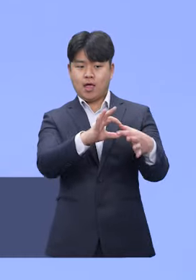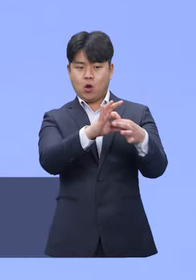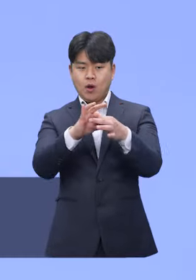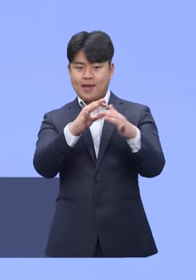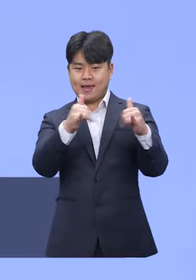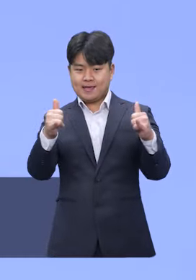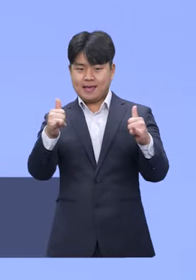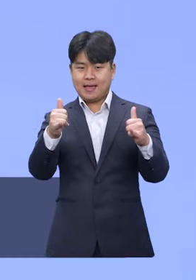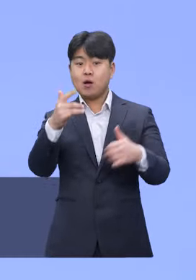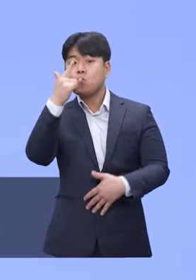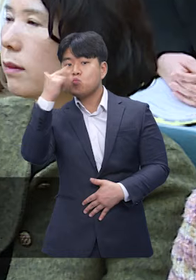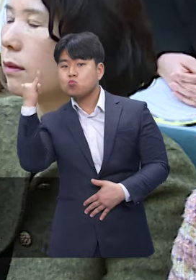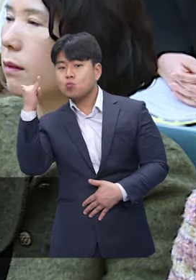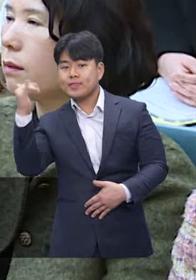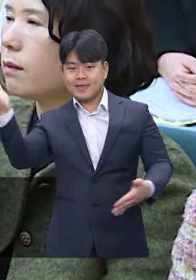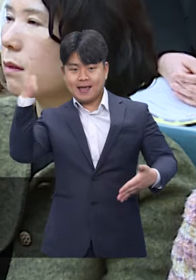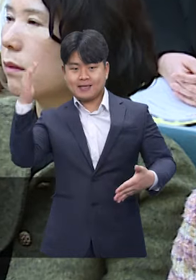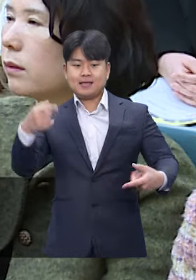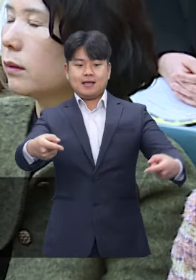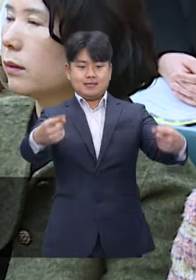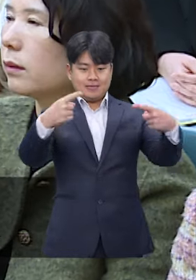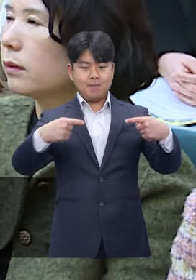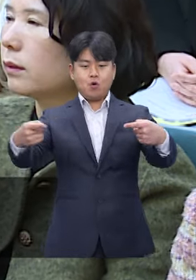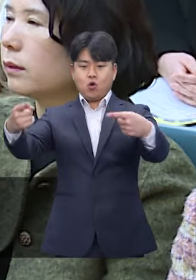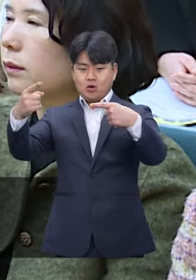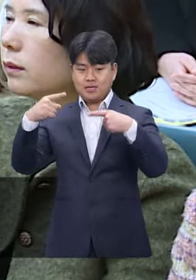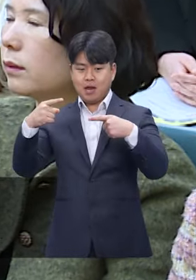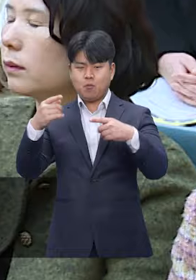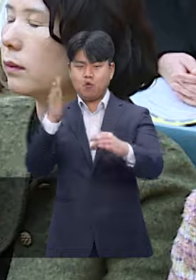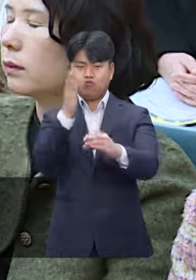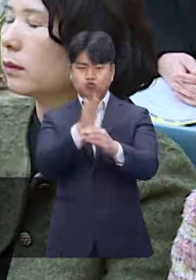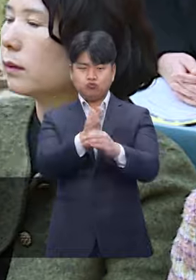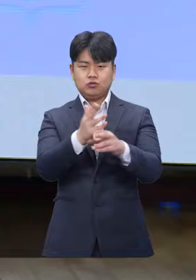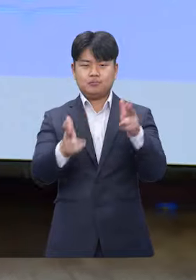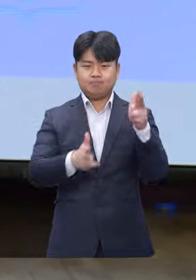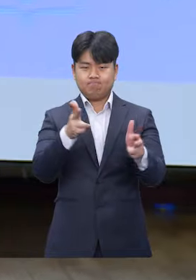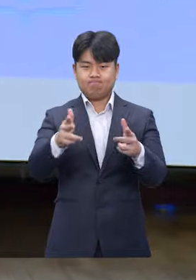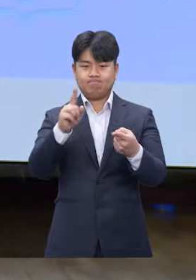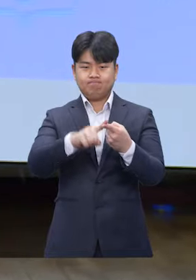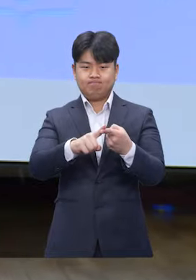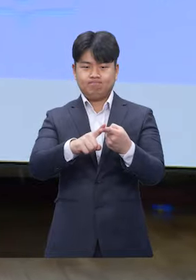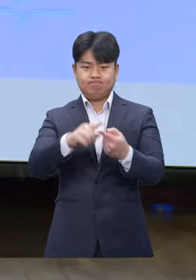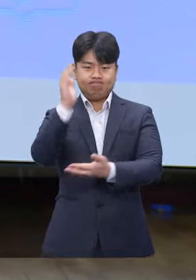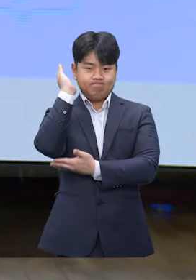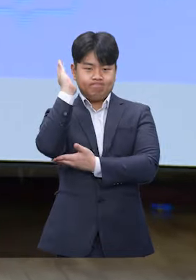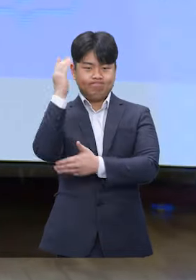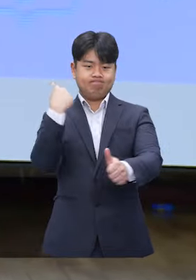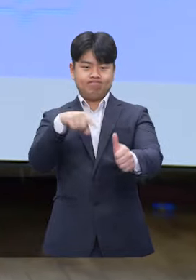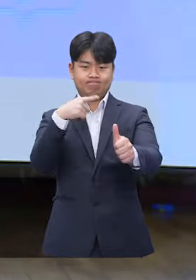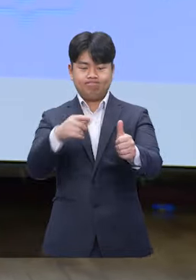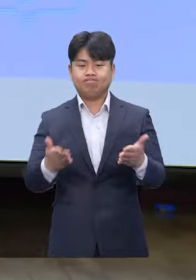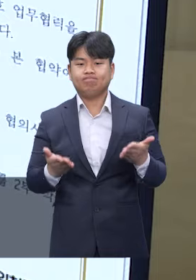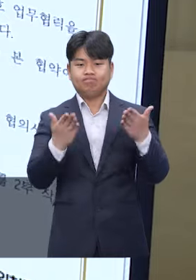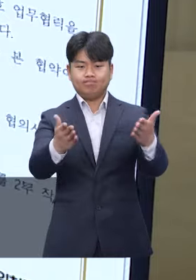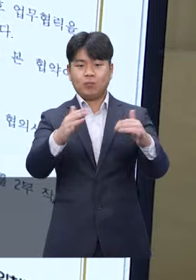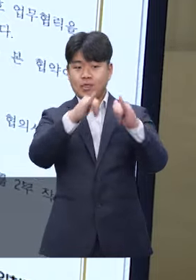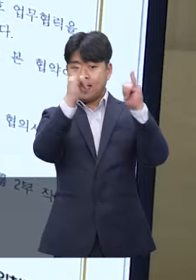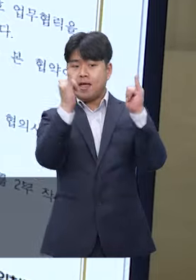학부모 등이 참석한 가운데 올해 안양시 중점 교육사업을 소개하고 미래교육협력지구